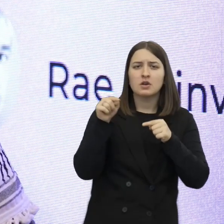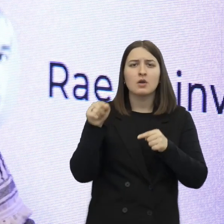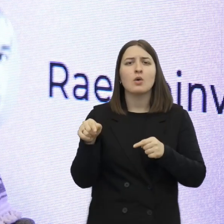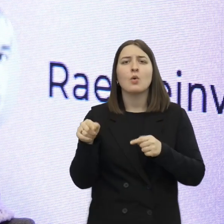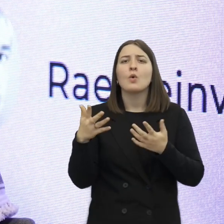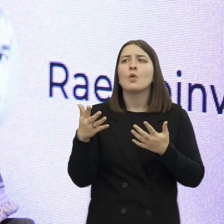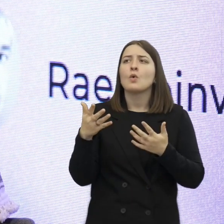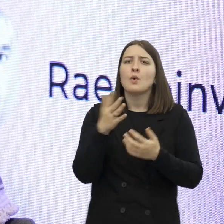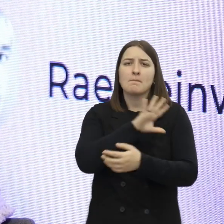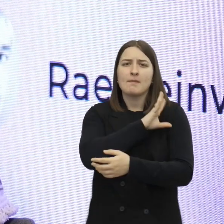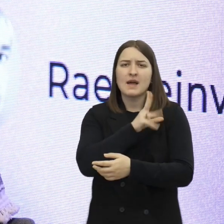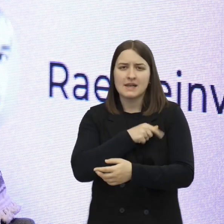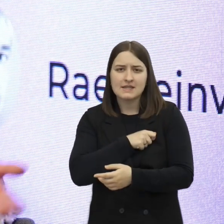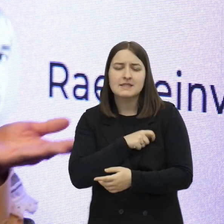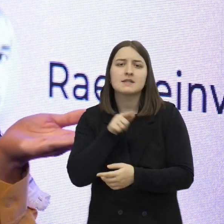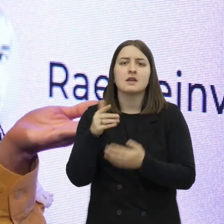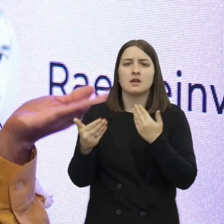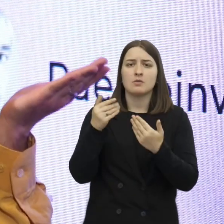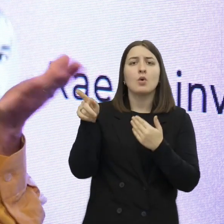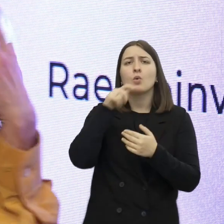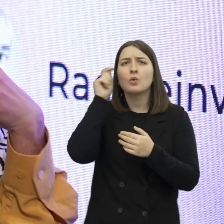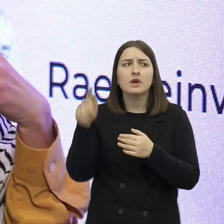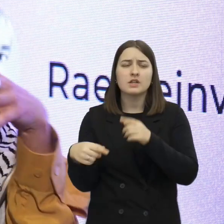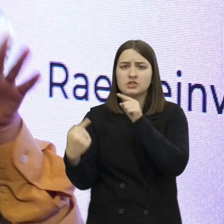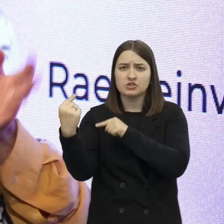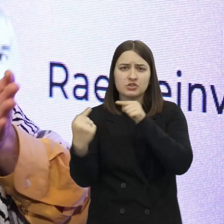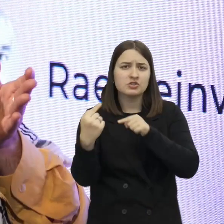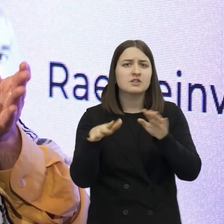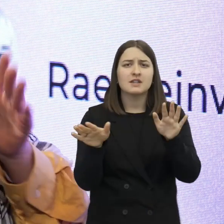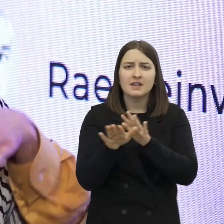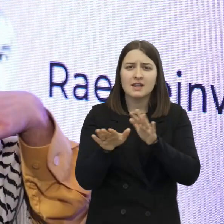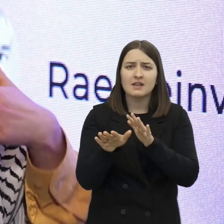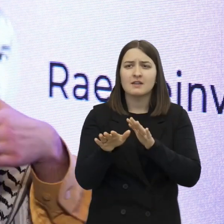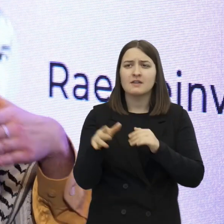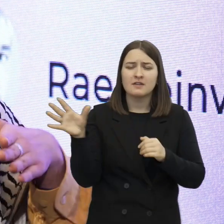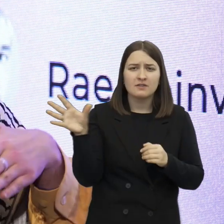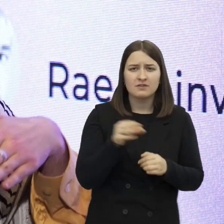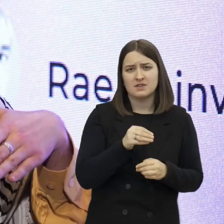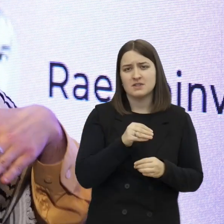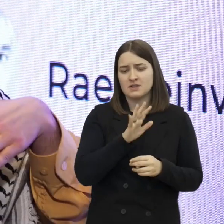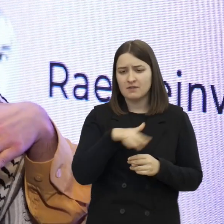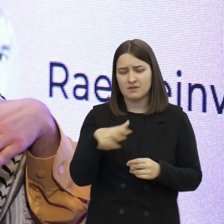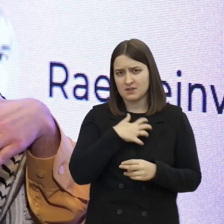mes esame žmonės, visi vaikai yra mūsų vaikai. Man patinka James Baldwin citata, kad